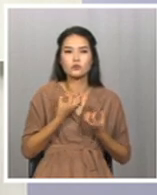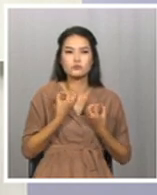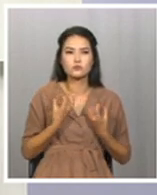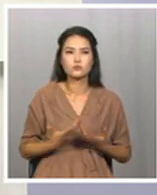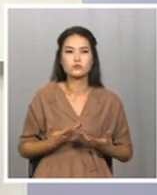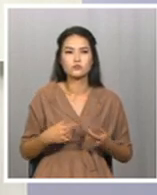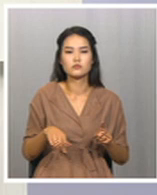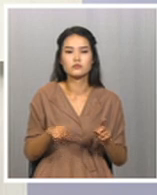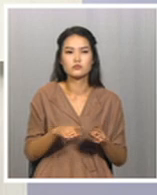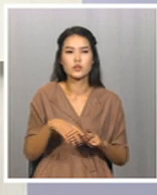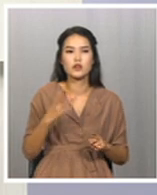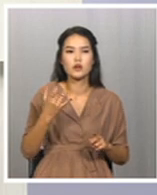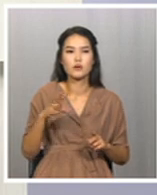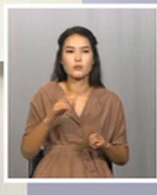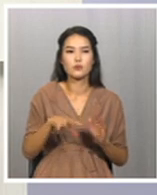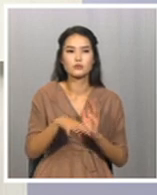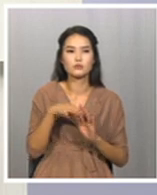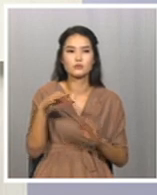шаблонды таңдауымыз қажет.